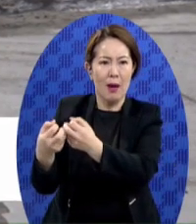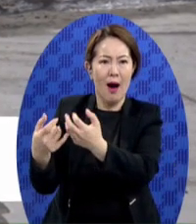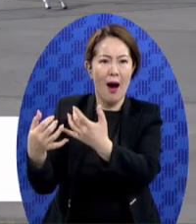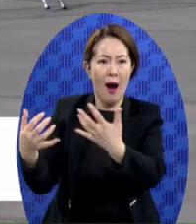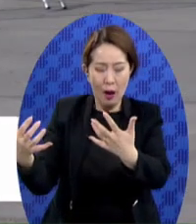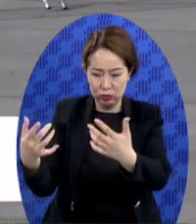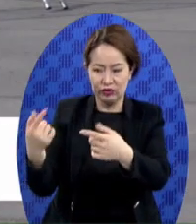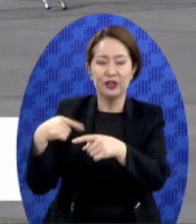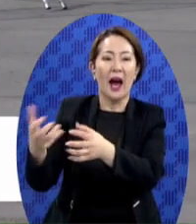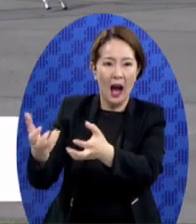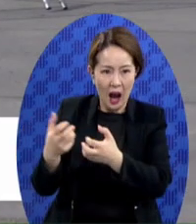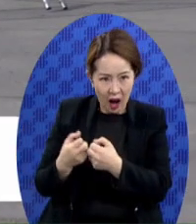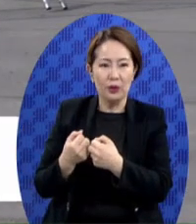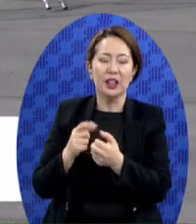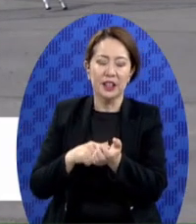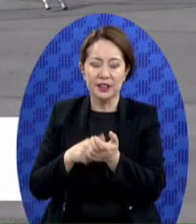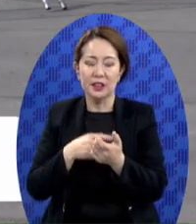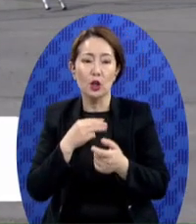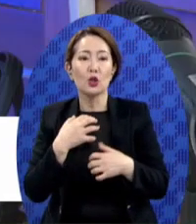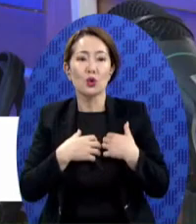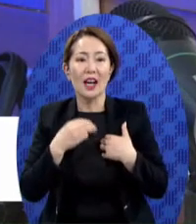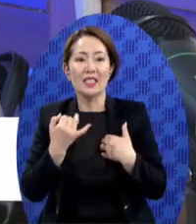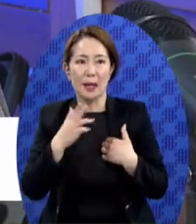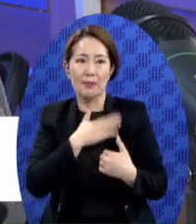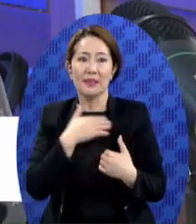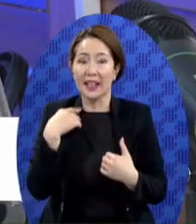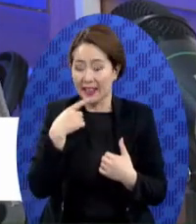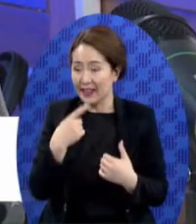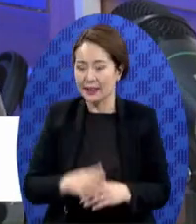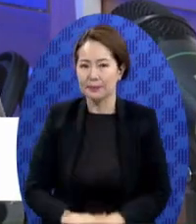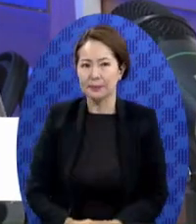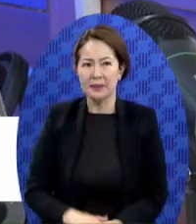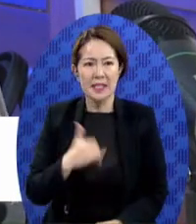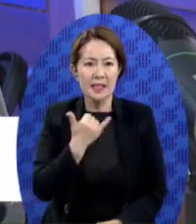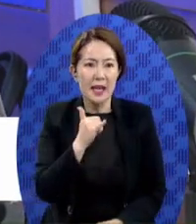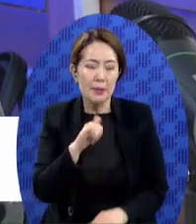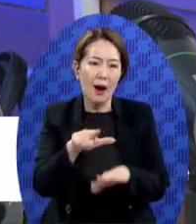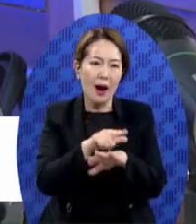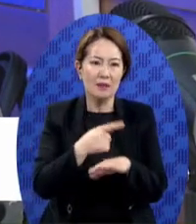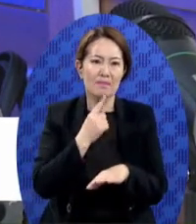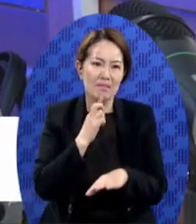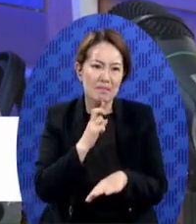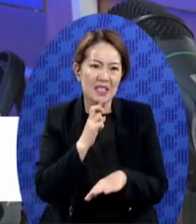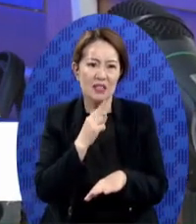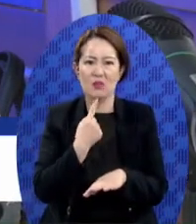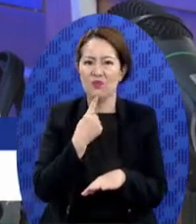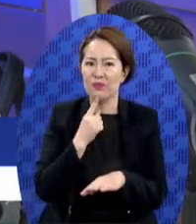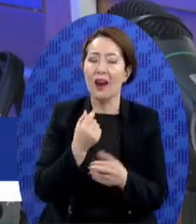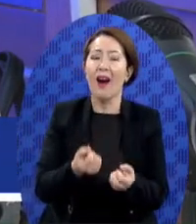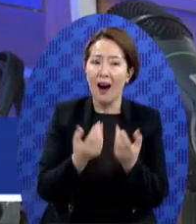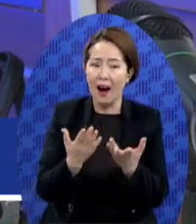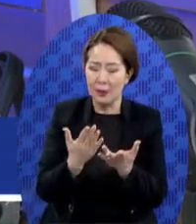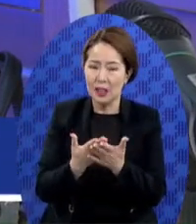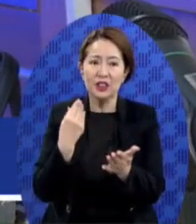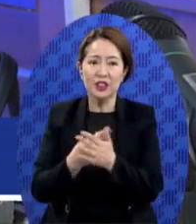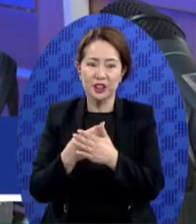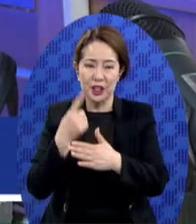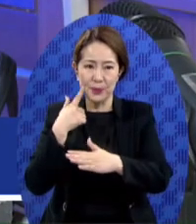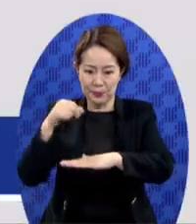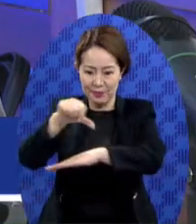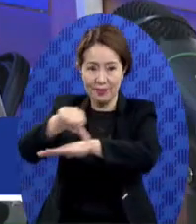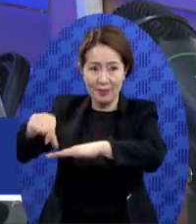комиссийн шуурхай штабын дарга хэллээ. Энд тэнд бас хүндрэлүүд гарч ирж хэлжил байна. Тухайлбал алтан болгот байгаа нэг жирэмсэн